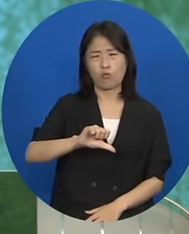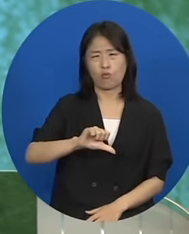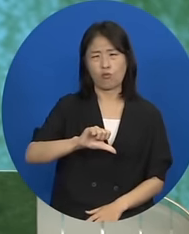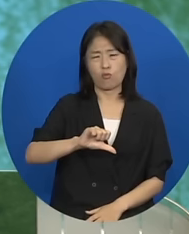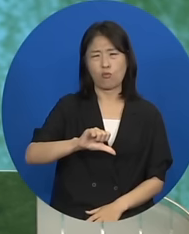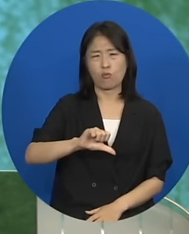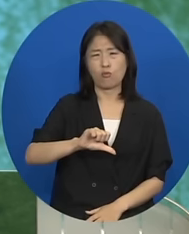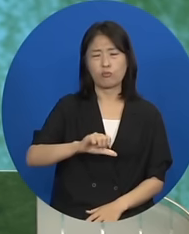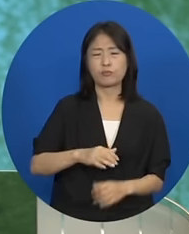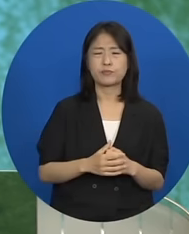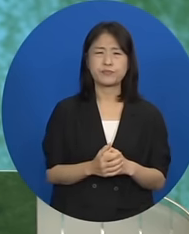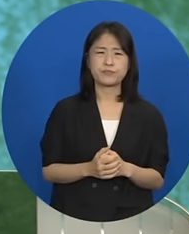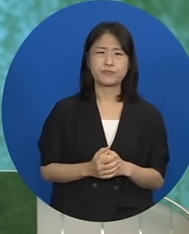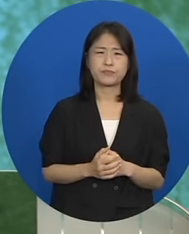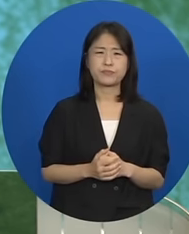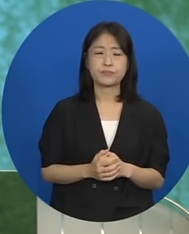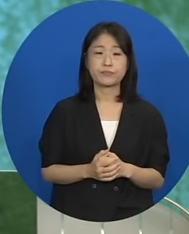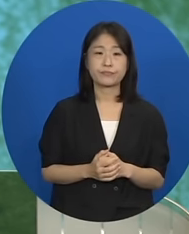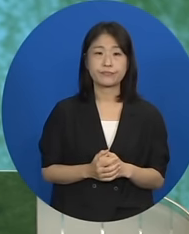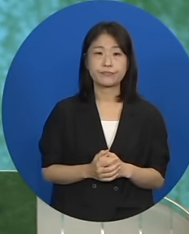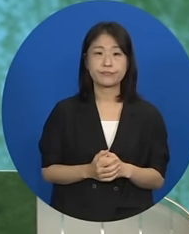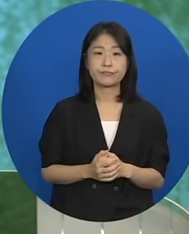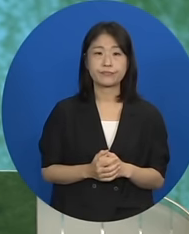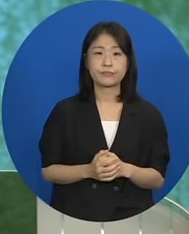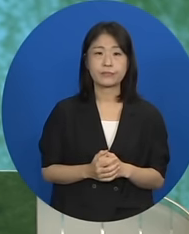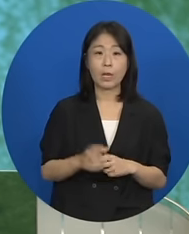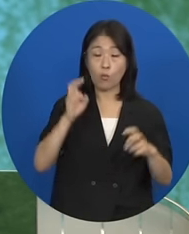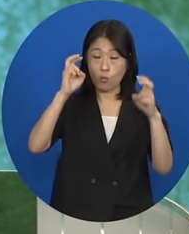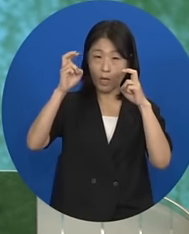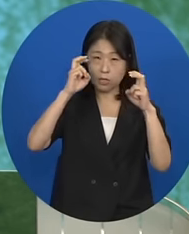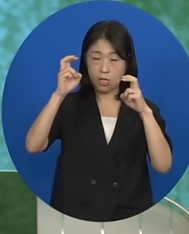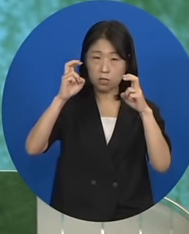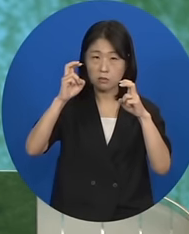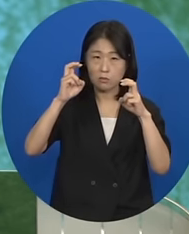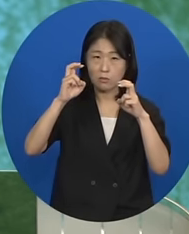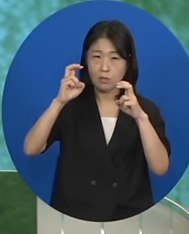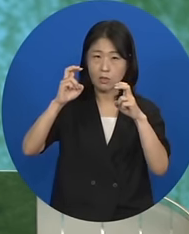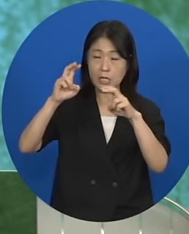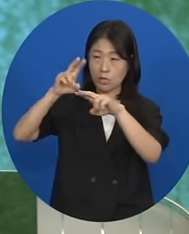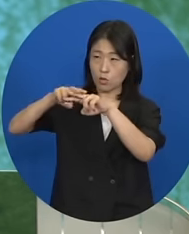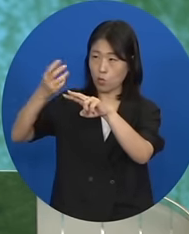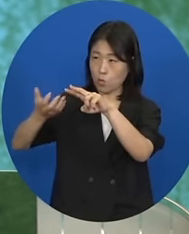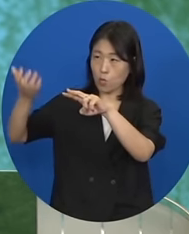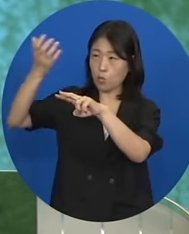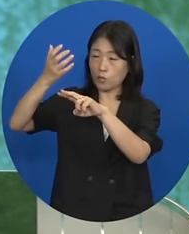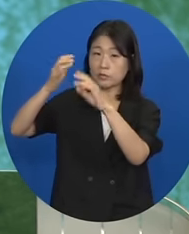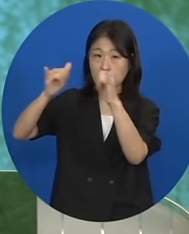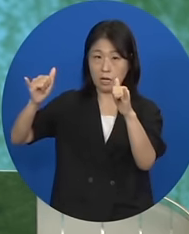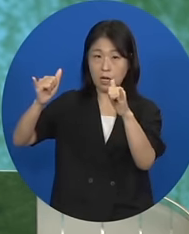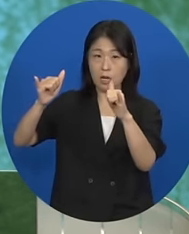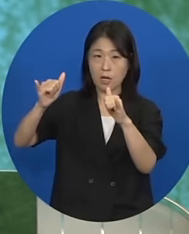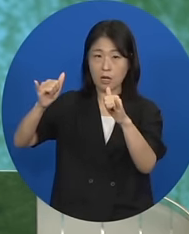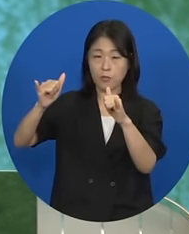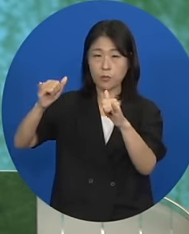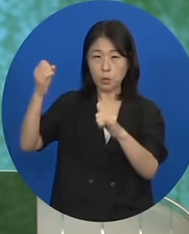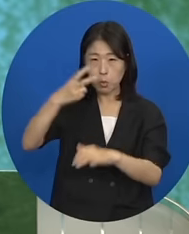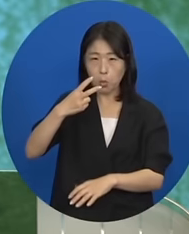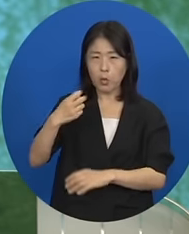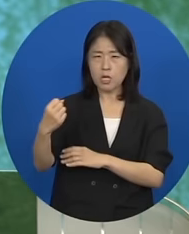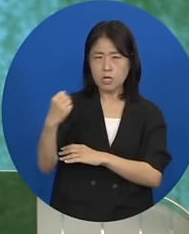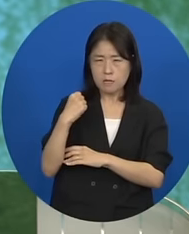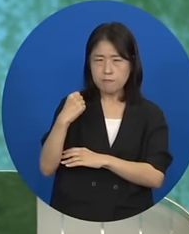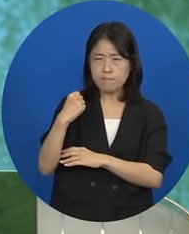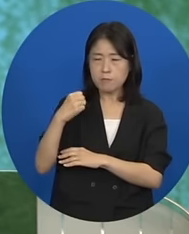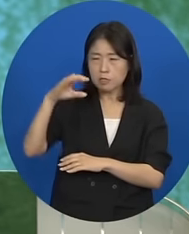있어요 어떤 분은 승진하신 분이 계실 거예요 축하드립니다 그리고 영력 있는 자리 로 옮겨 가신 분도